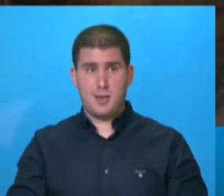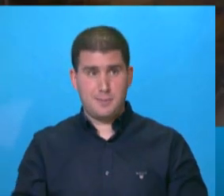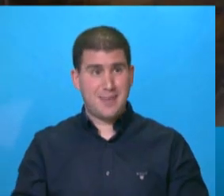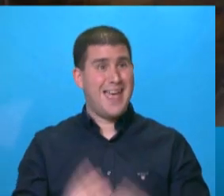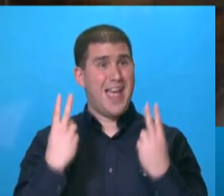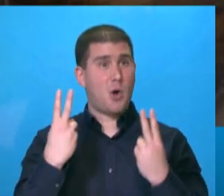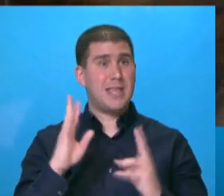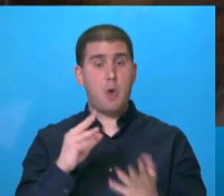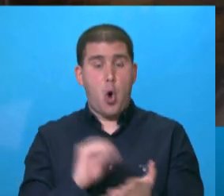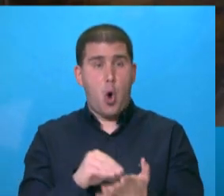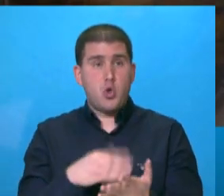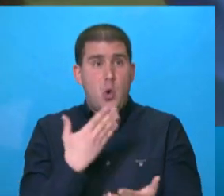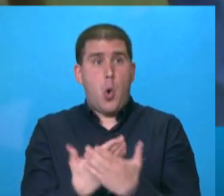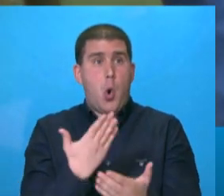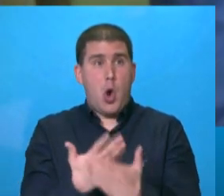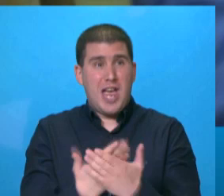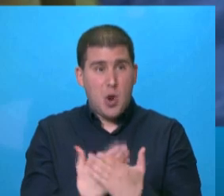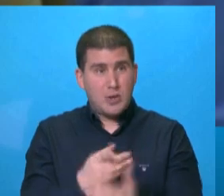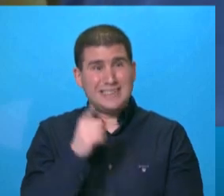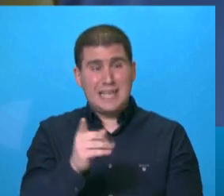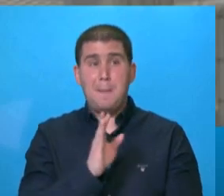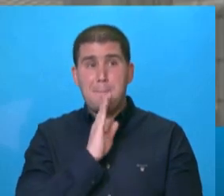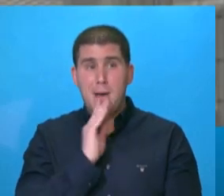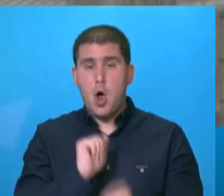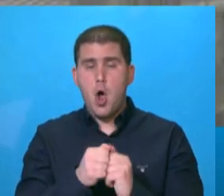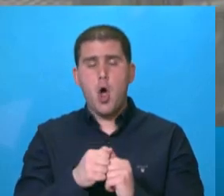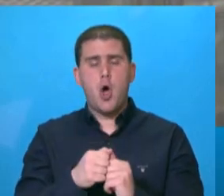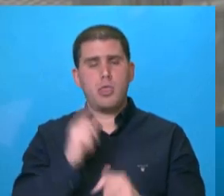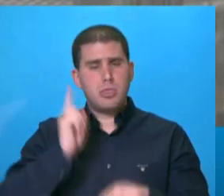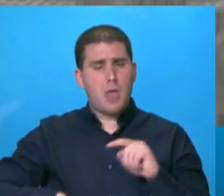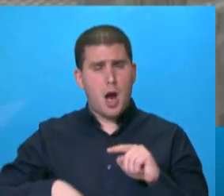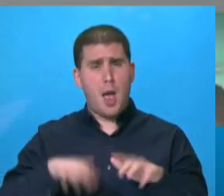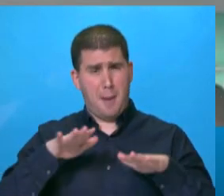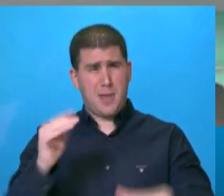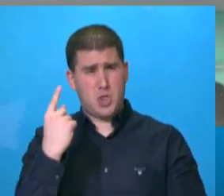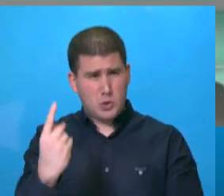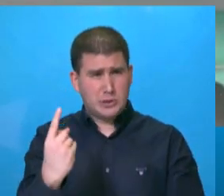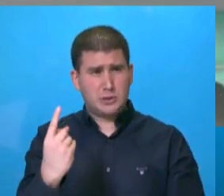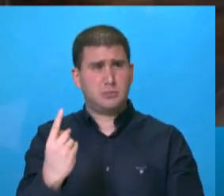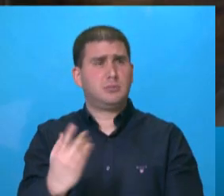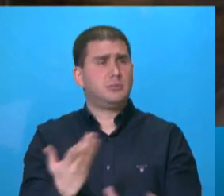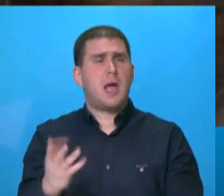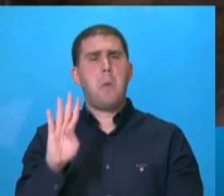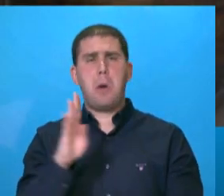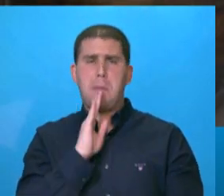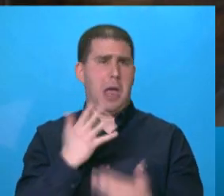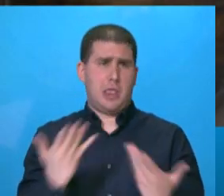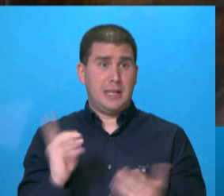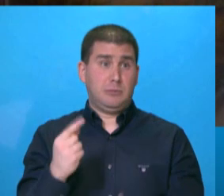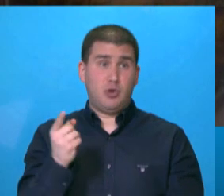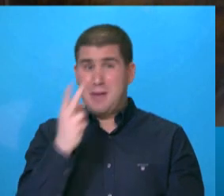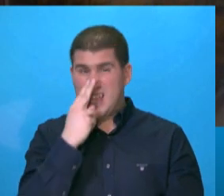לא הוכח שזה בעיה או כשל במטוס עצמו, אז אין לבואינג בעיה. זה מה שהם ינסו